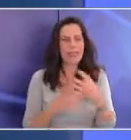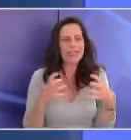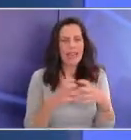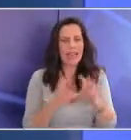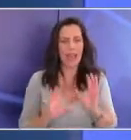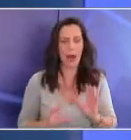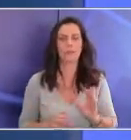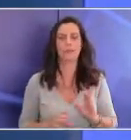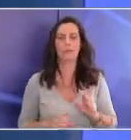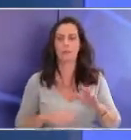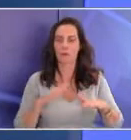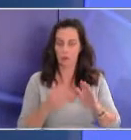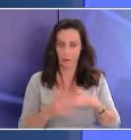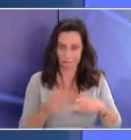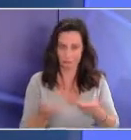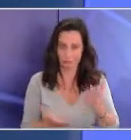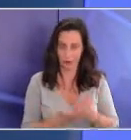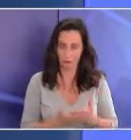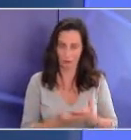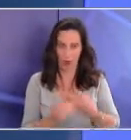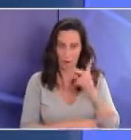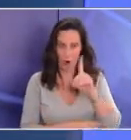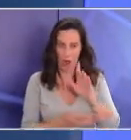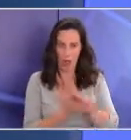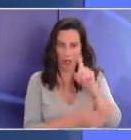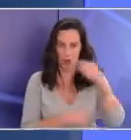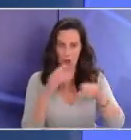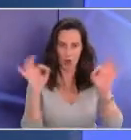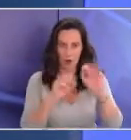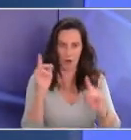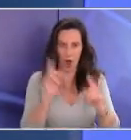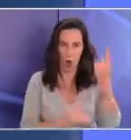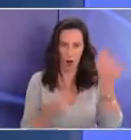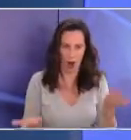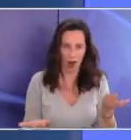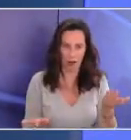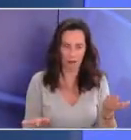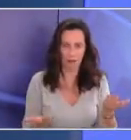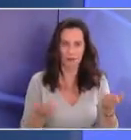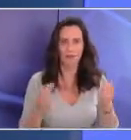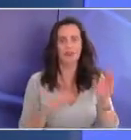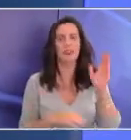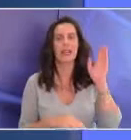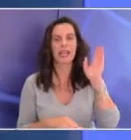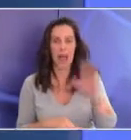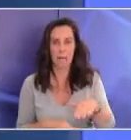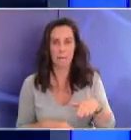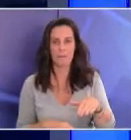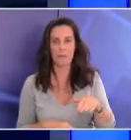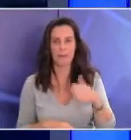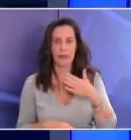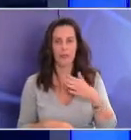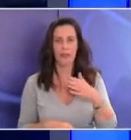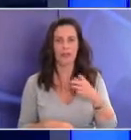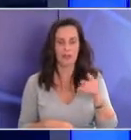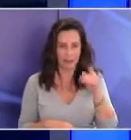יחידה כזאת. עברו 11-12 שנה? כלום. שום דבר לא קרה. אין יחידה שמטפלת. לא רק זה, זה לא בראש. לא רק זה, סליחה